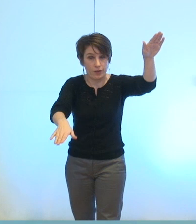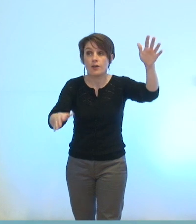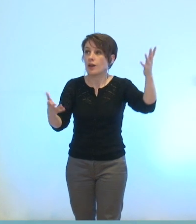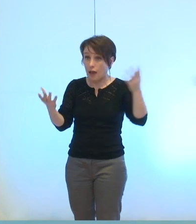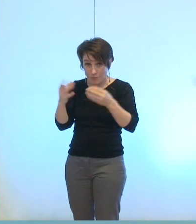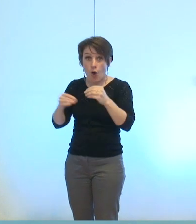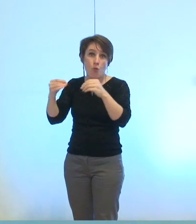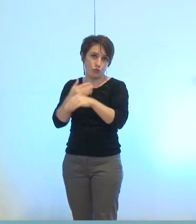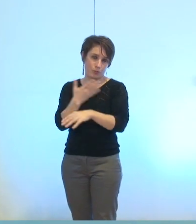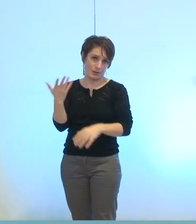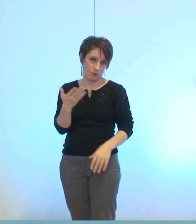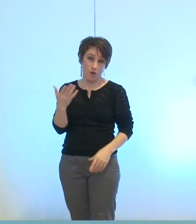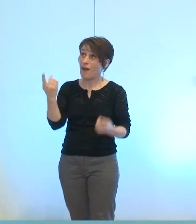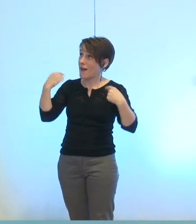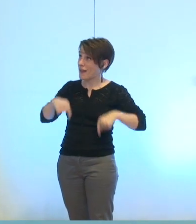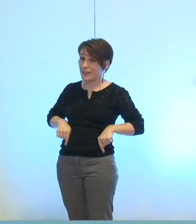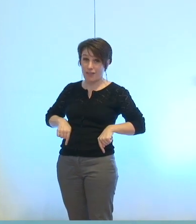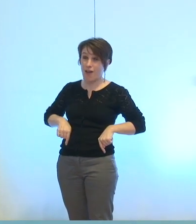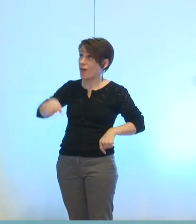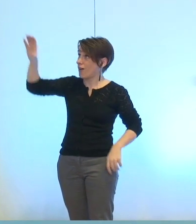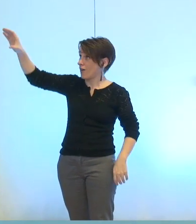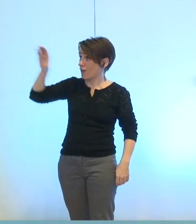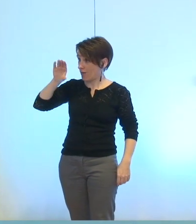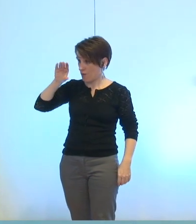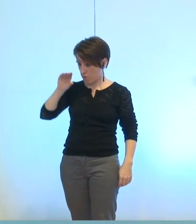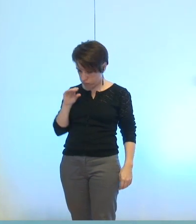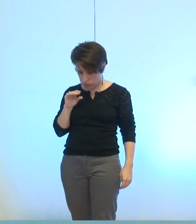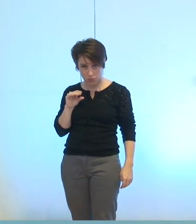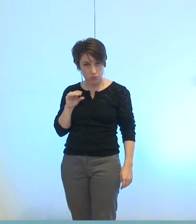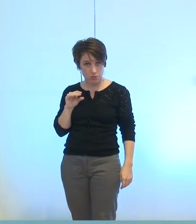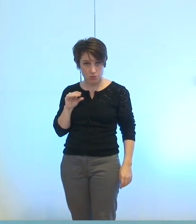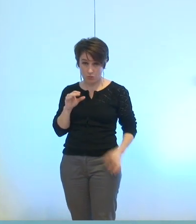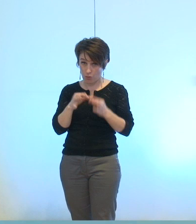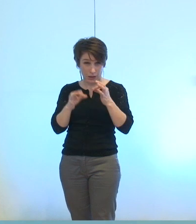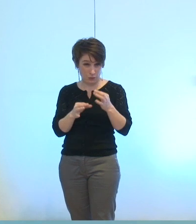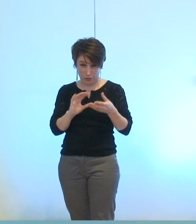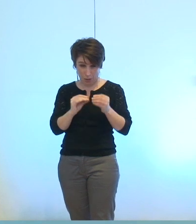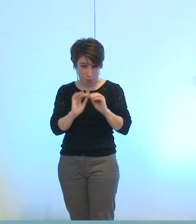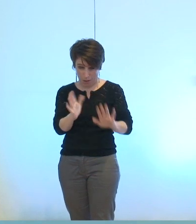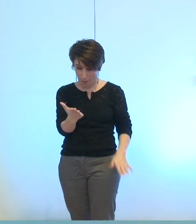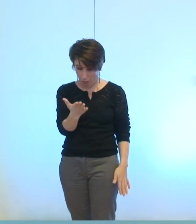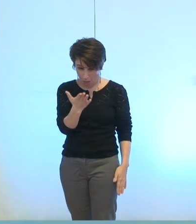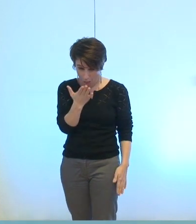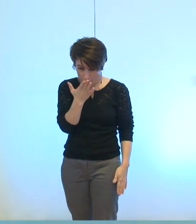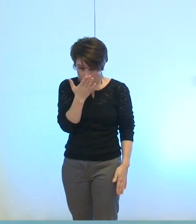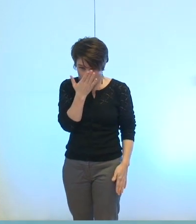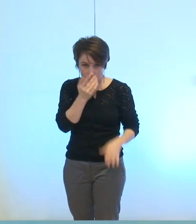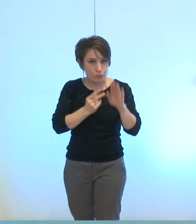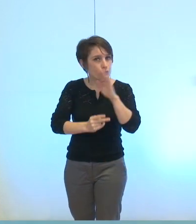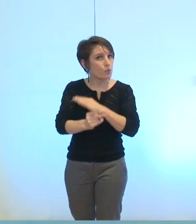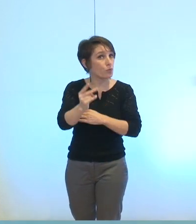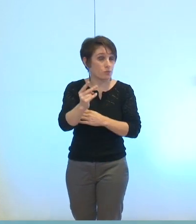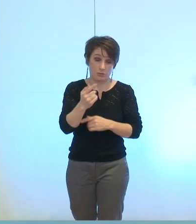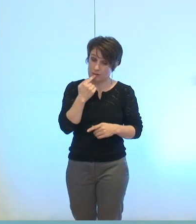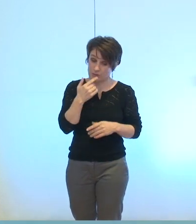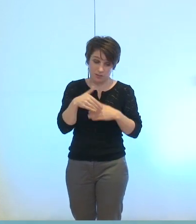dotations de l'État finalement rapproche la date des difficultés et fait que dès l'année